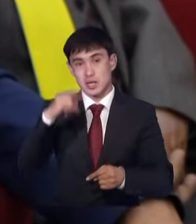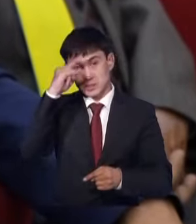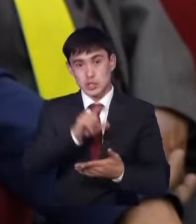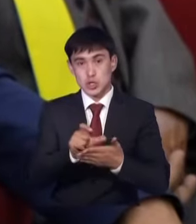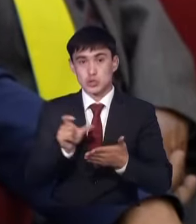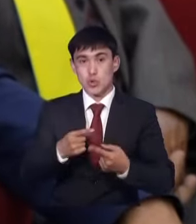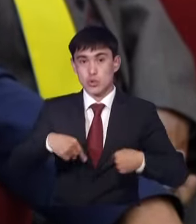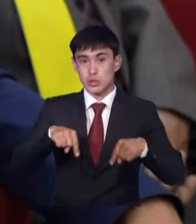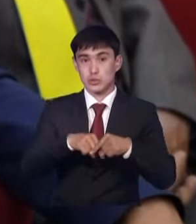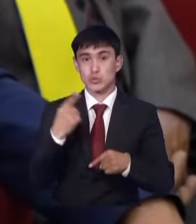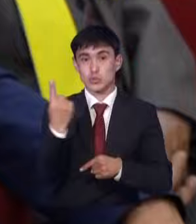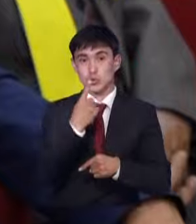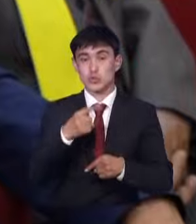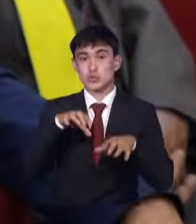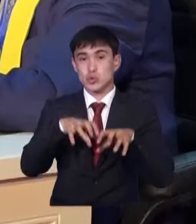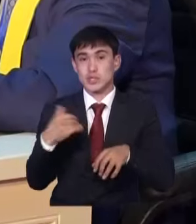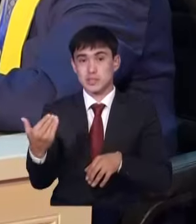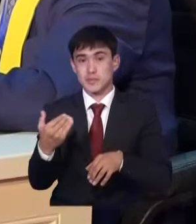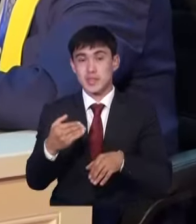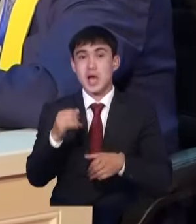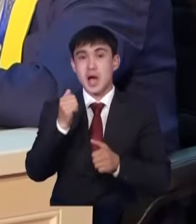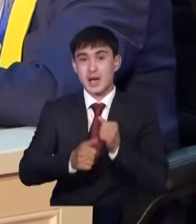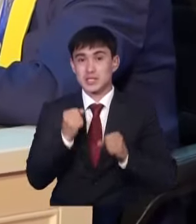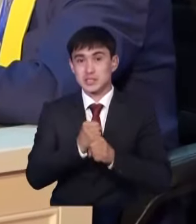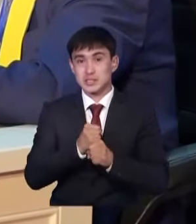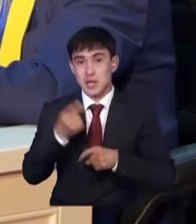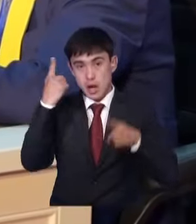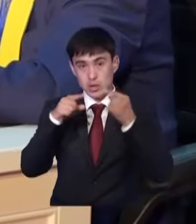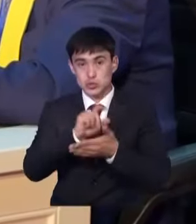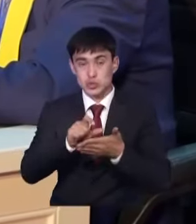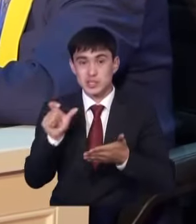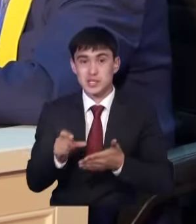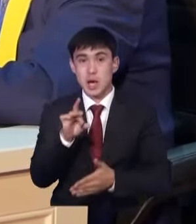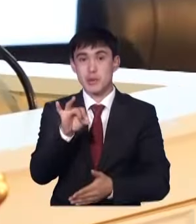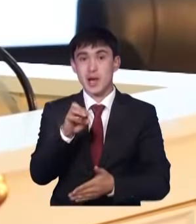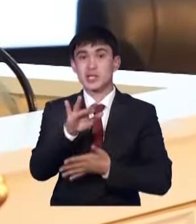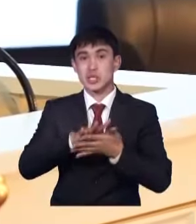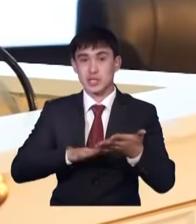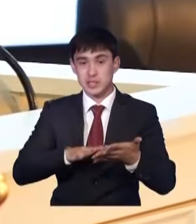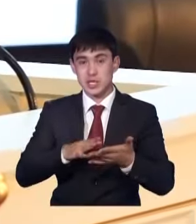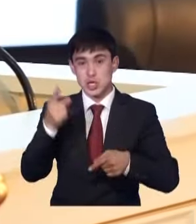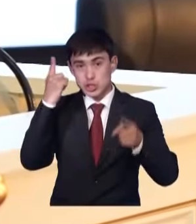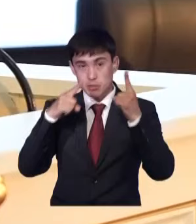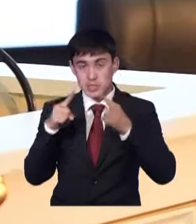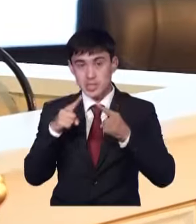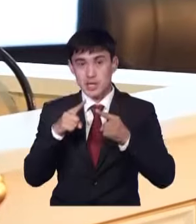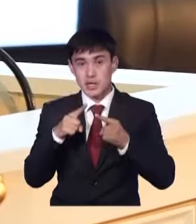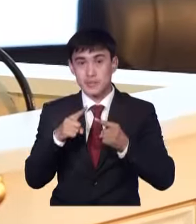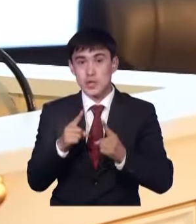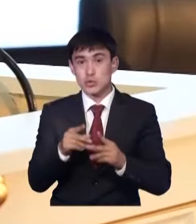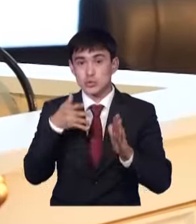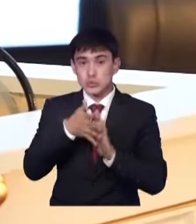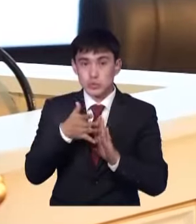Қазақстан жазушылар одағының тұңғыш төрағасы. Әрісін ақын журналист Әмре Әрін жалғады. Шығармашылығы